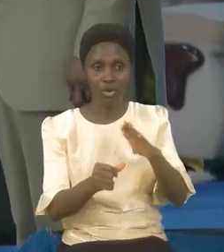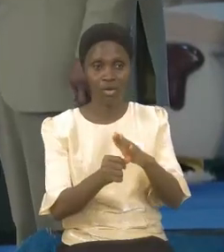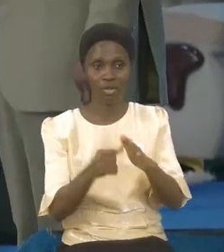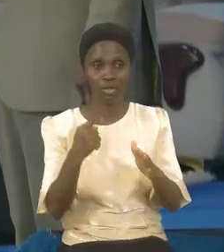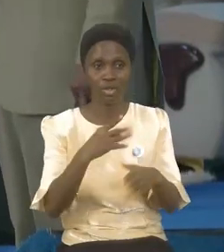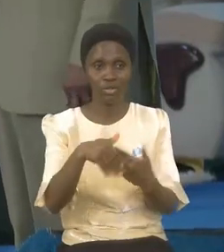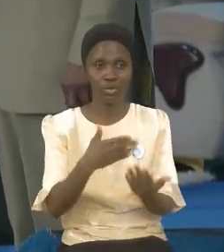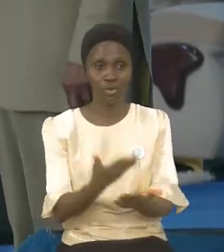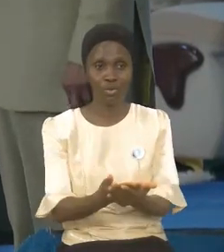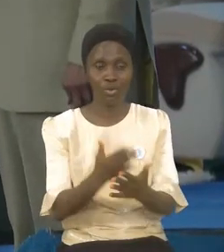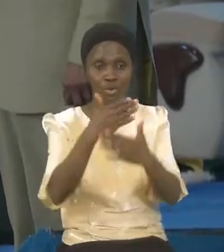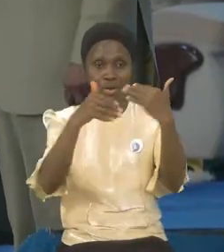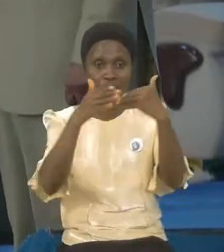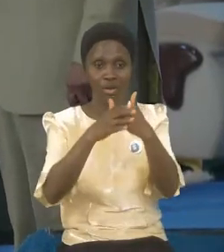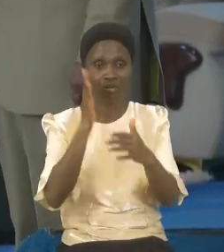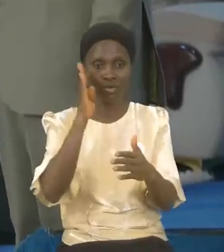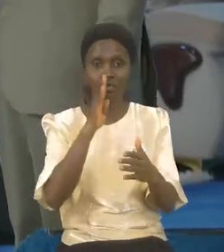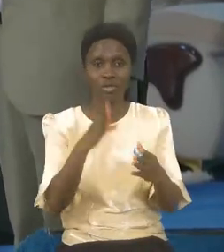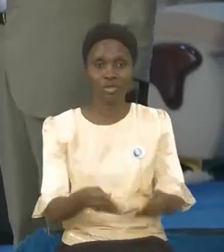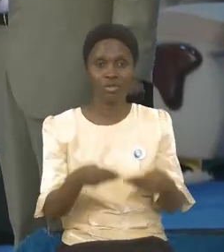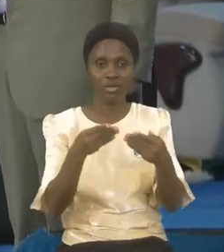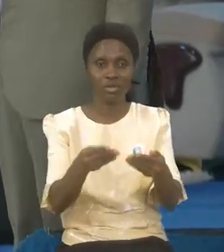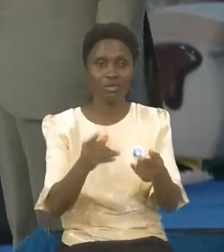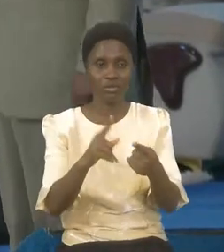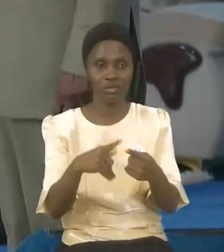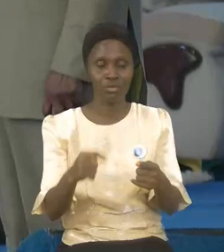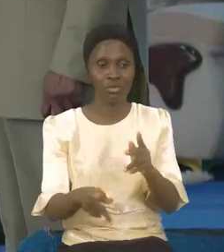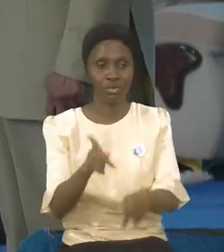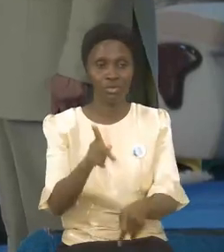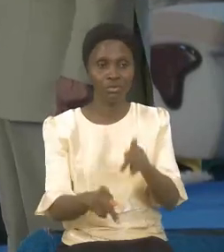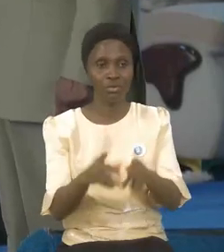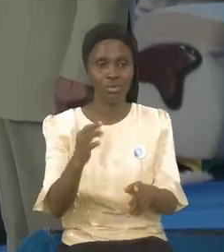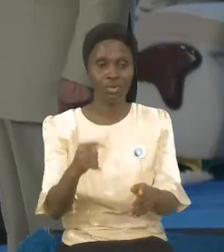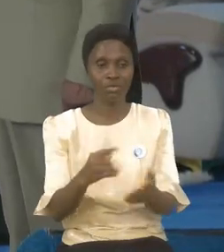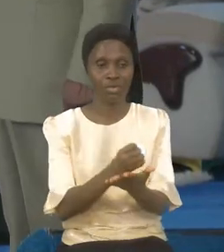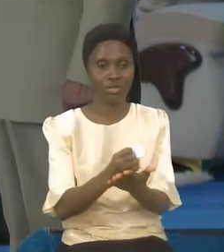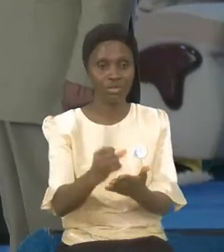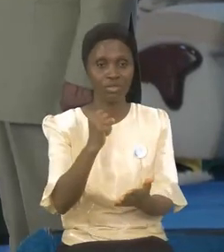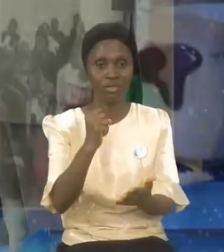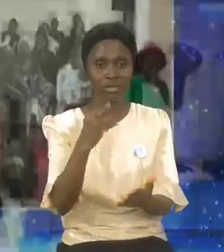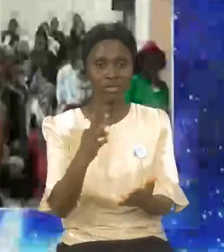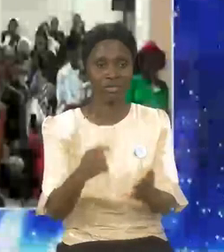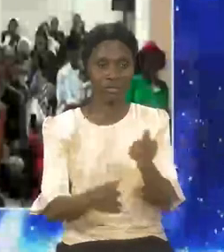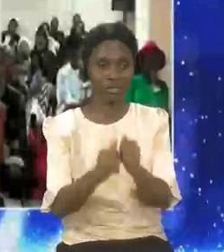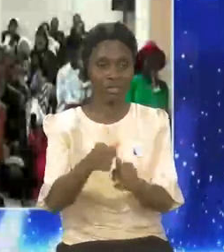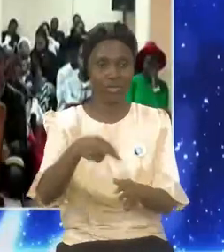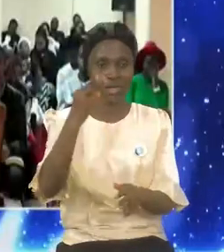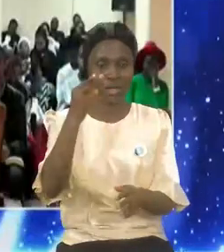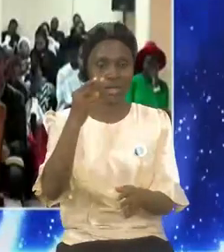sous les cieux seront donnés au peuple des saints du